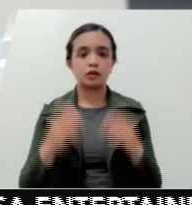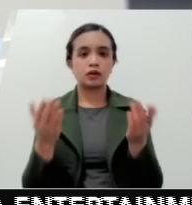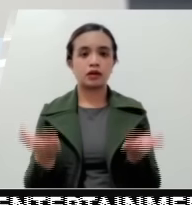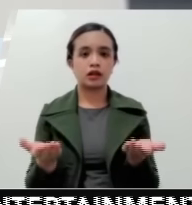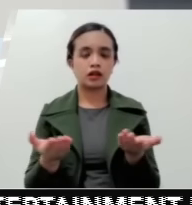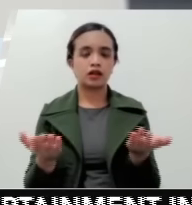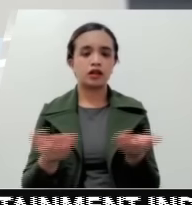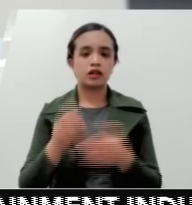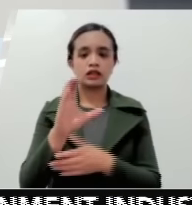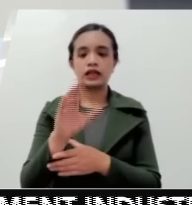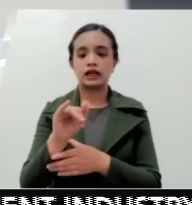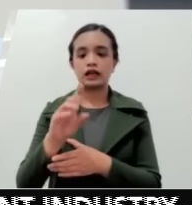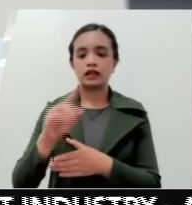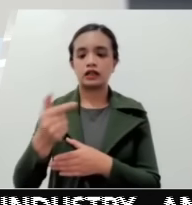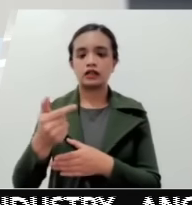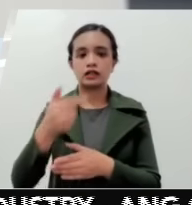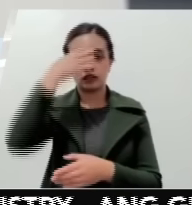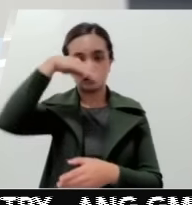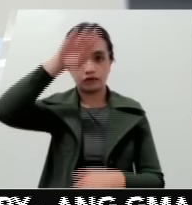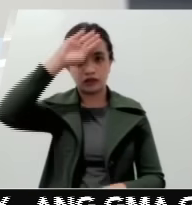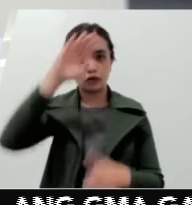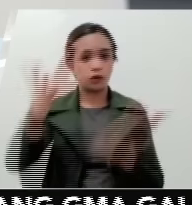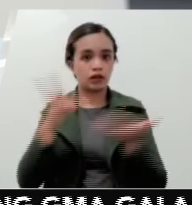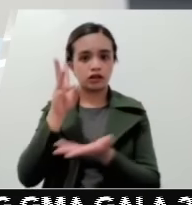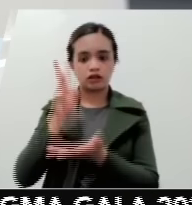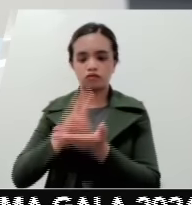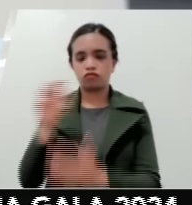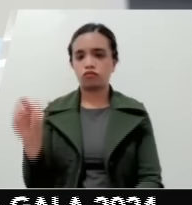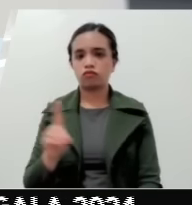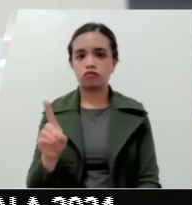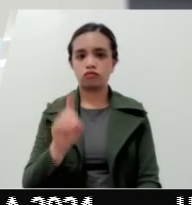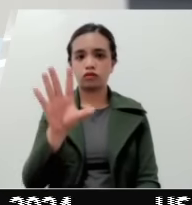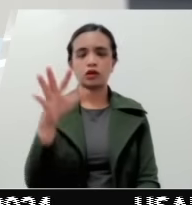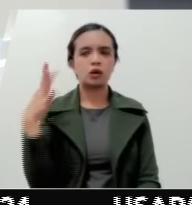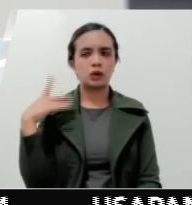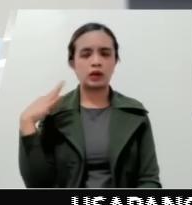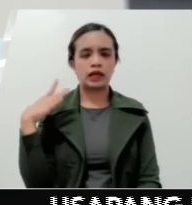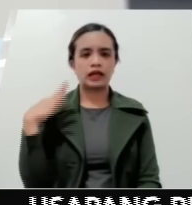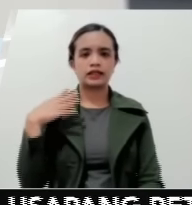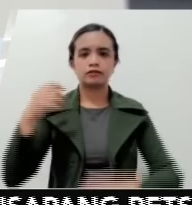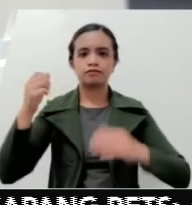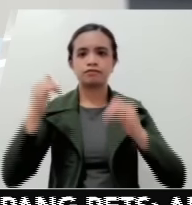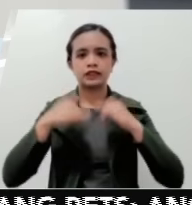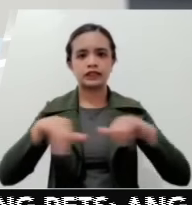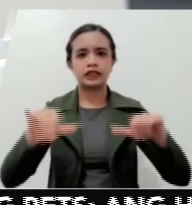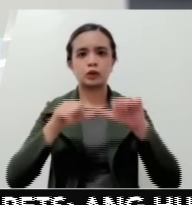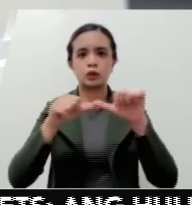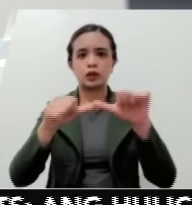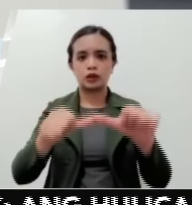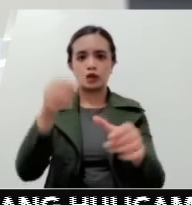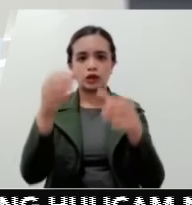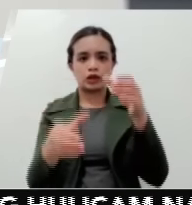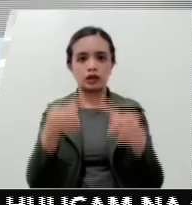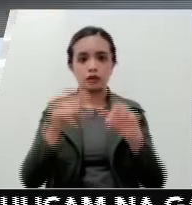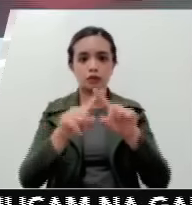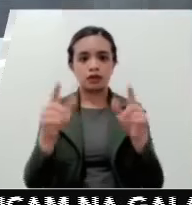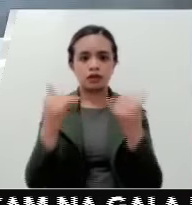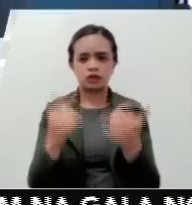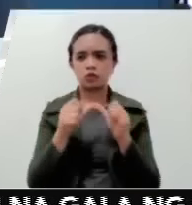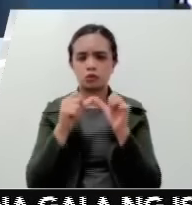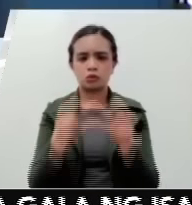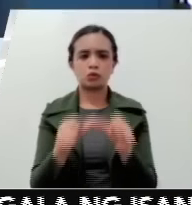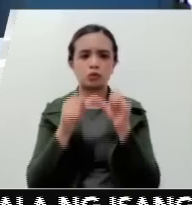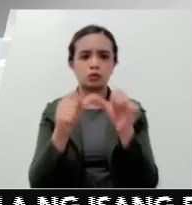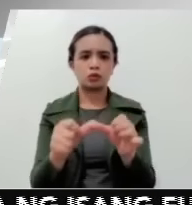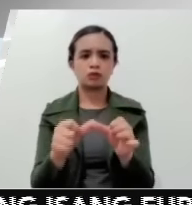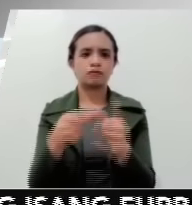Cavite sa Dasmariñas. Pending pa yung kaso, pero ngayon, dire-diretso pa rin siya siguro nagpiansa. Ayon